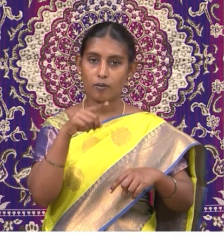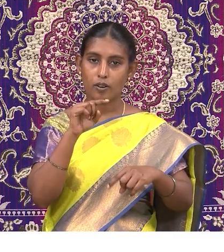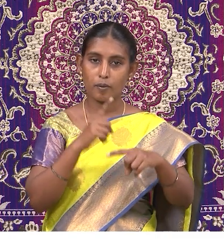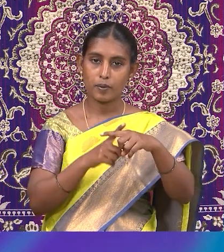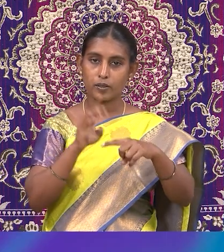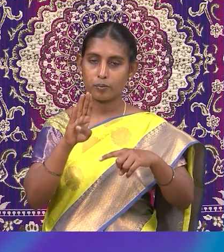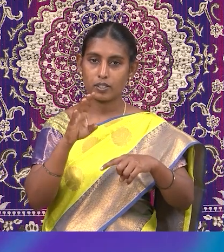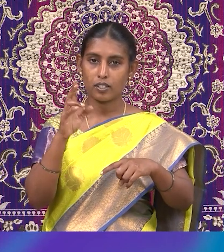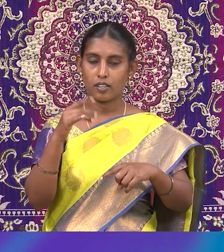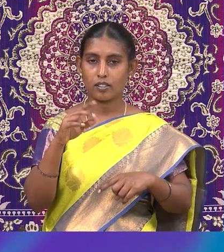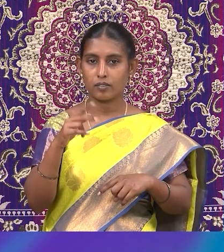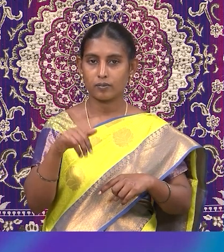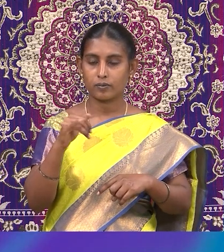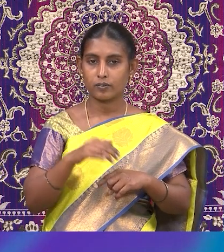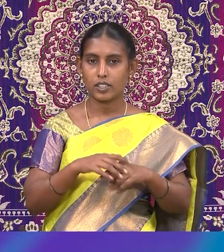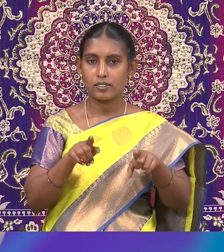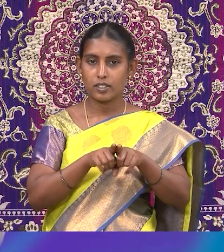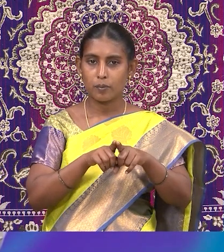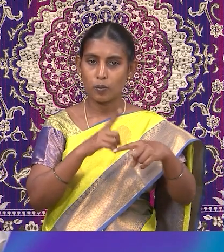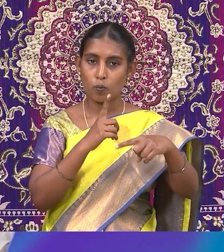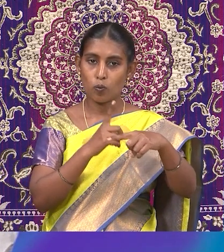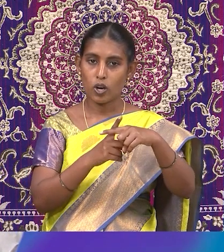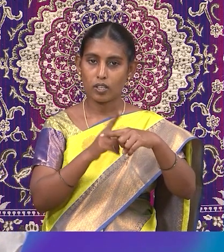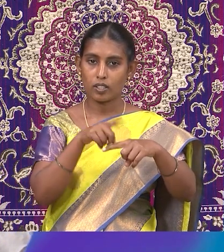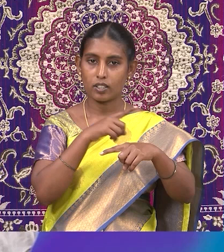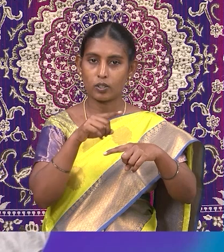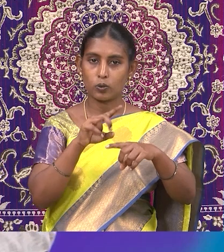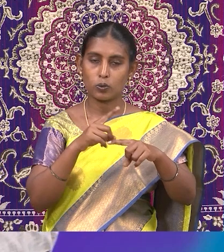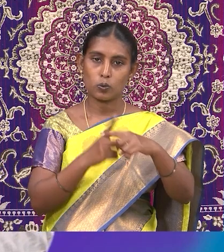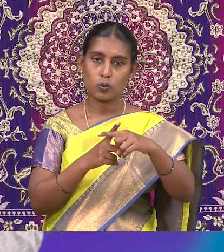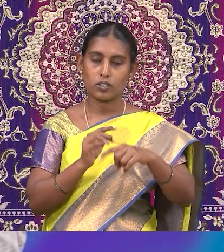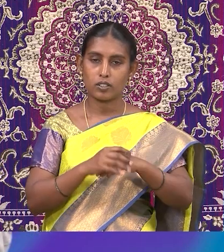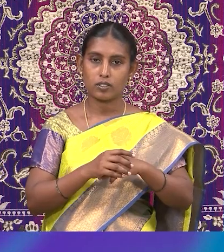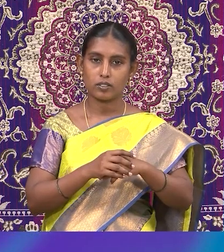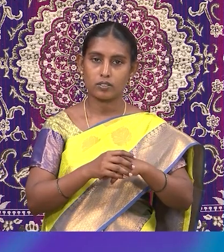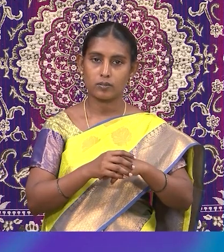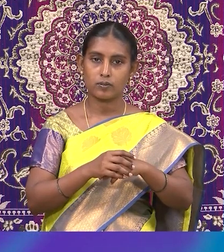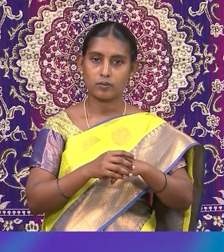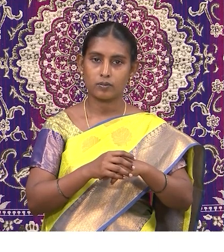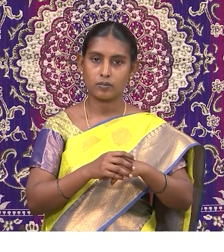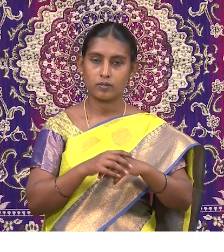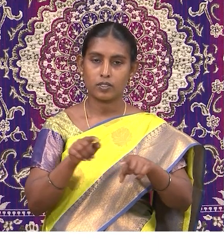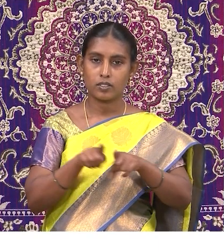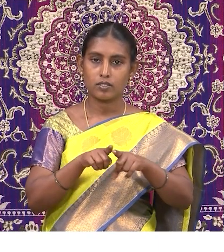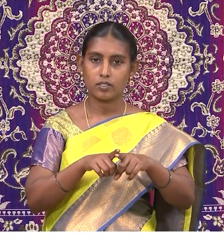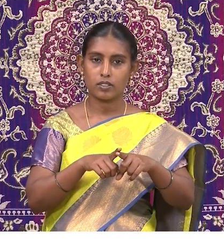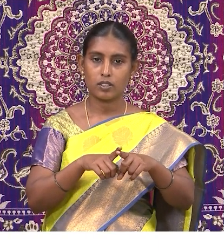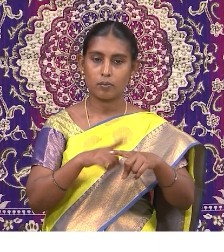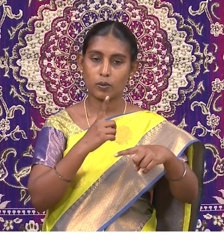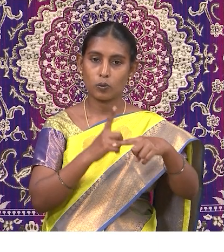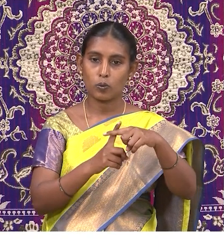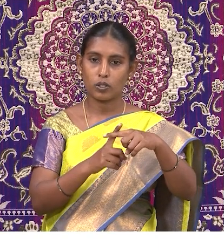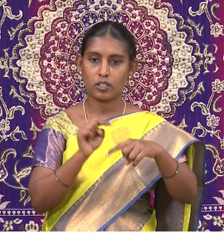α/β-65. அப்போ α+β என்ன, மூலங்களின் கூடுதல் பலன், அதை நம்ம அழகாக எழுதி பாக்ஸ் பண்ண போட்டுக்கலாம். எப்படி, மூலங்களின்